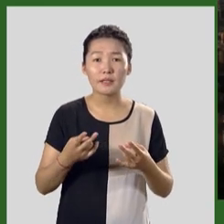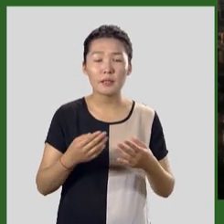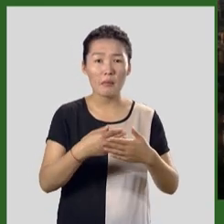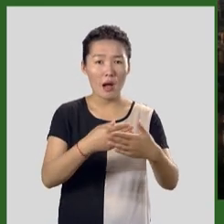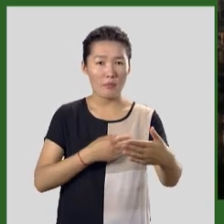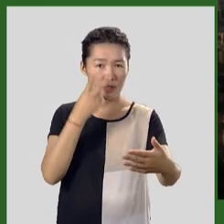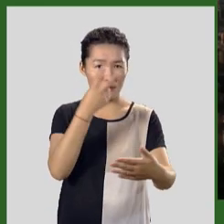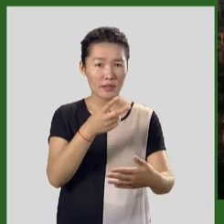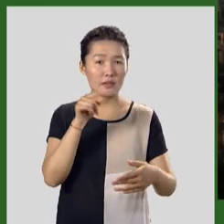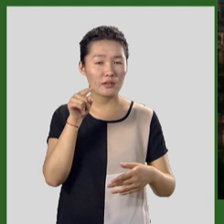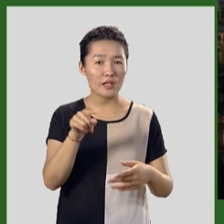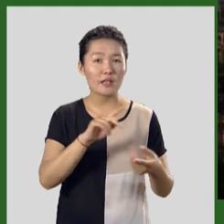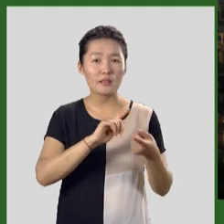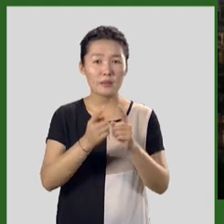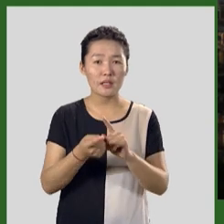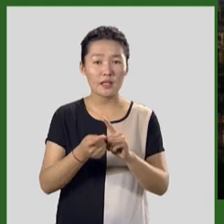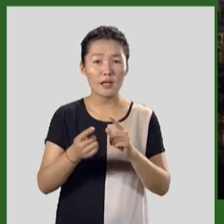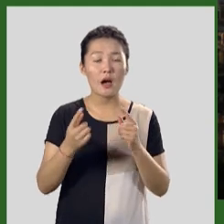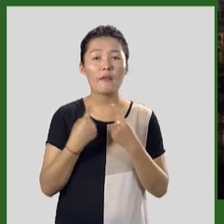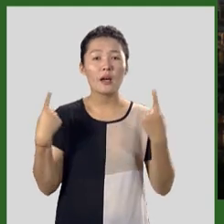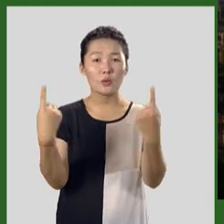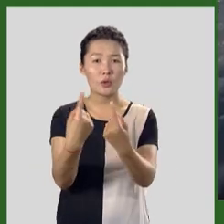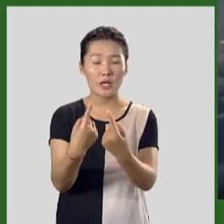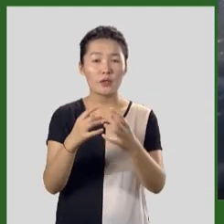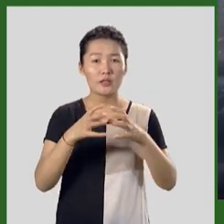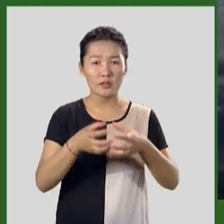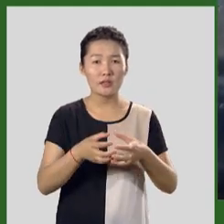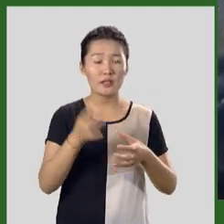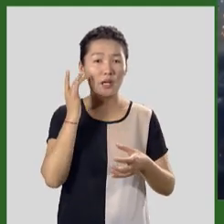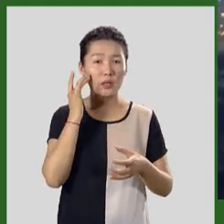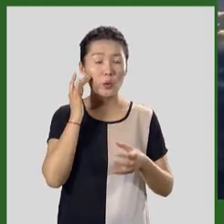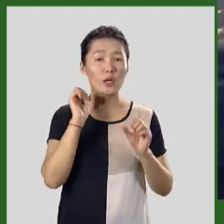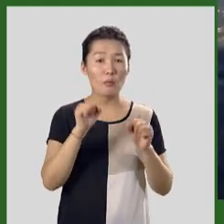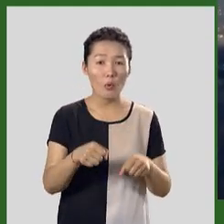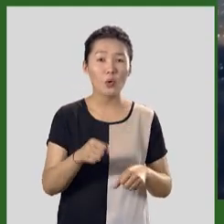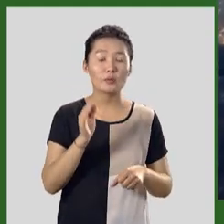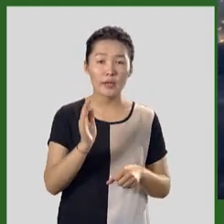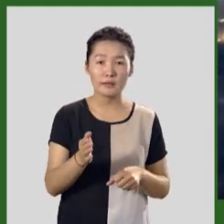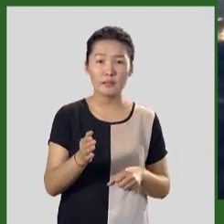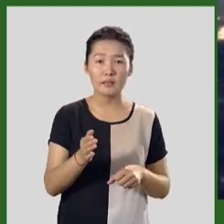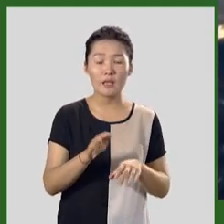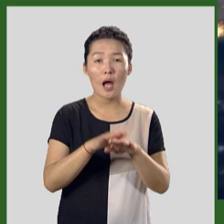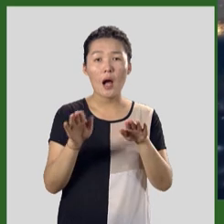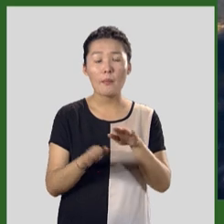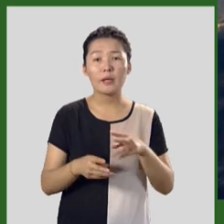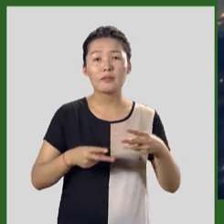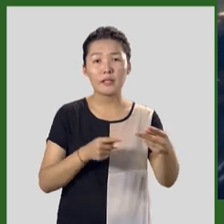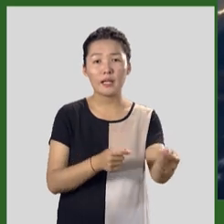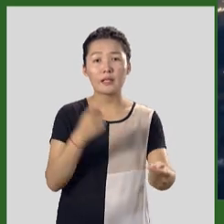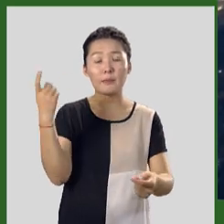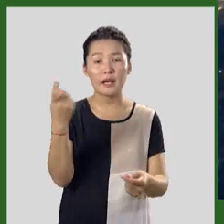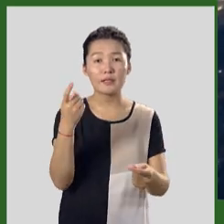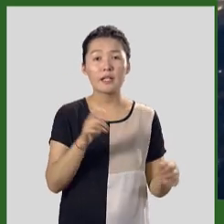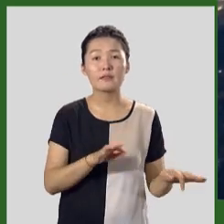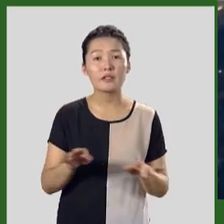те изменения в окружающей среде, которые могут произойти под влиянием хозяйственной